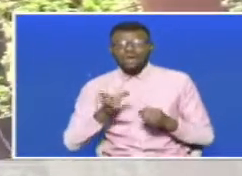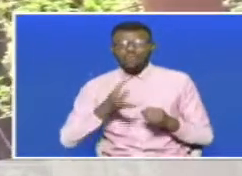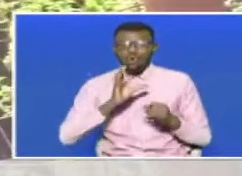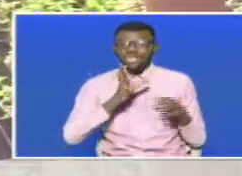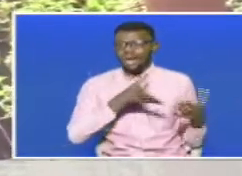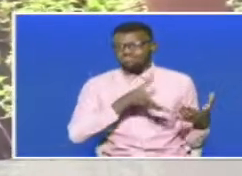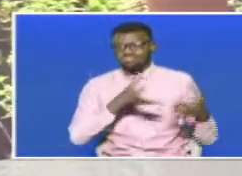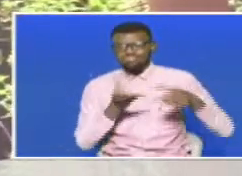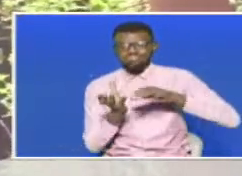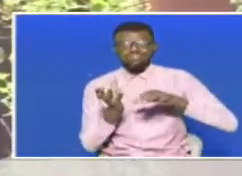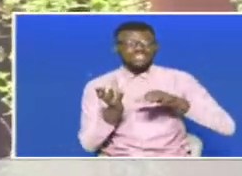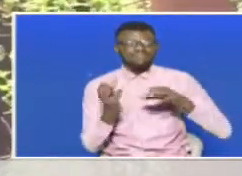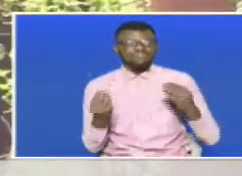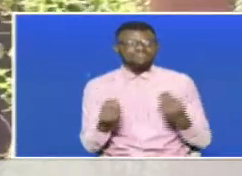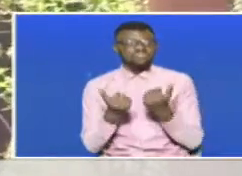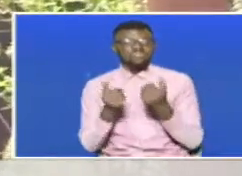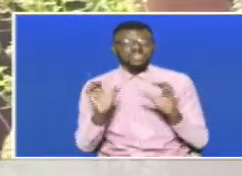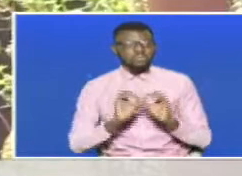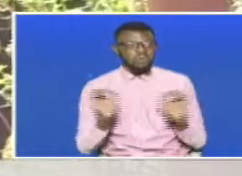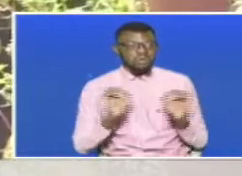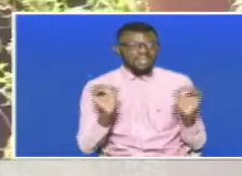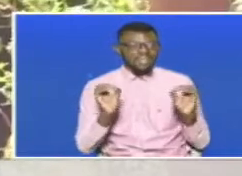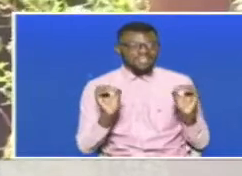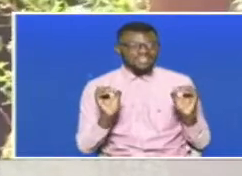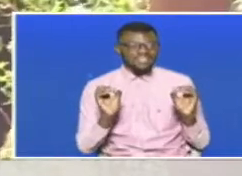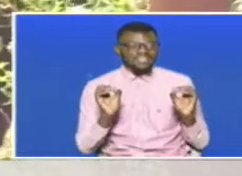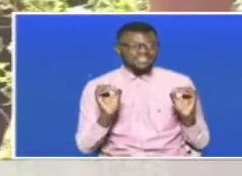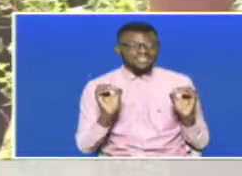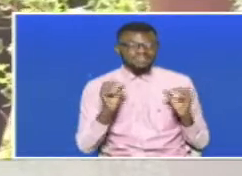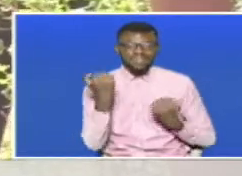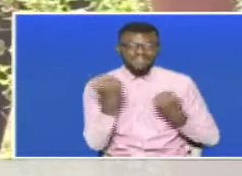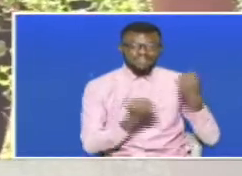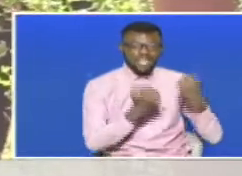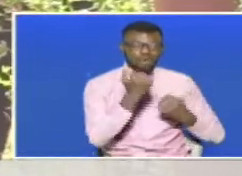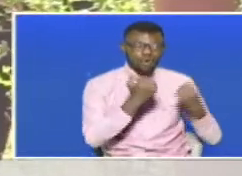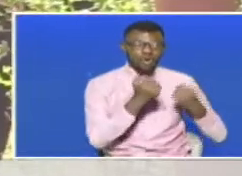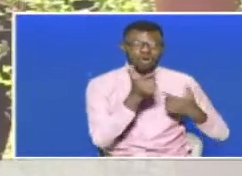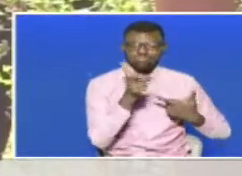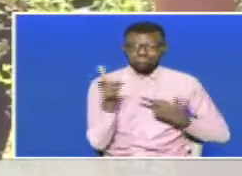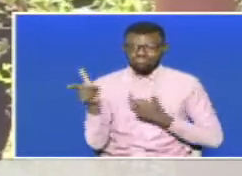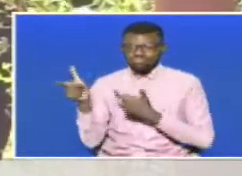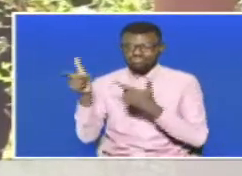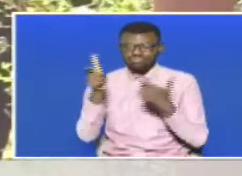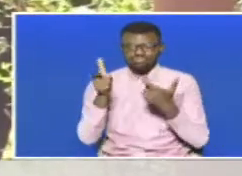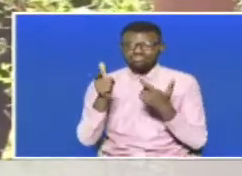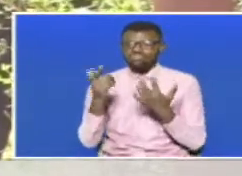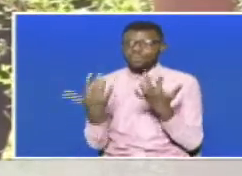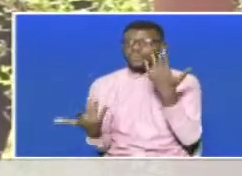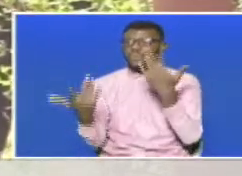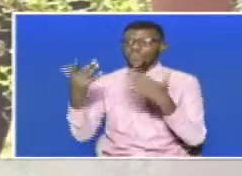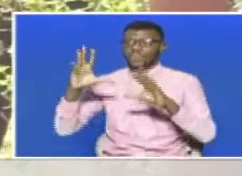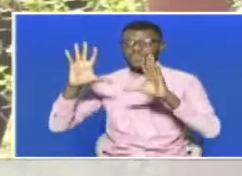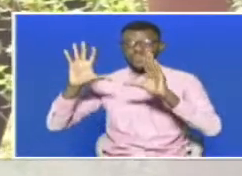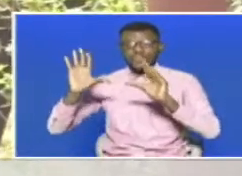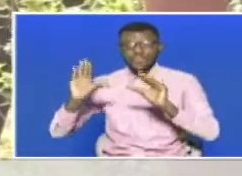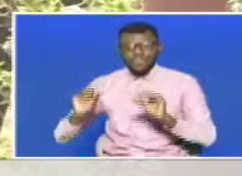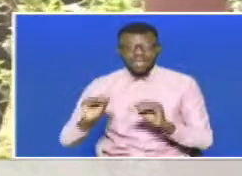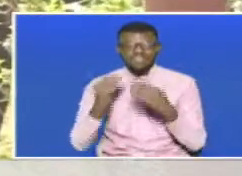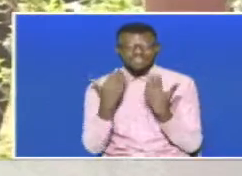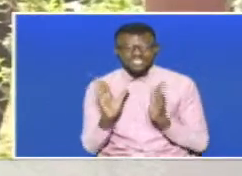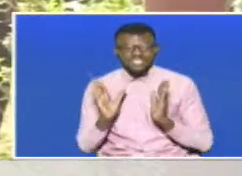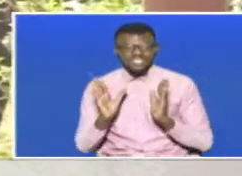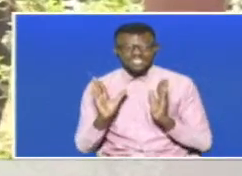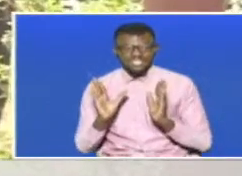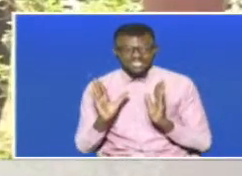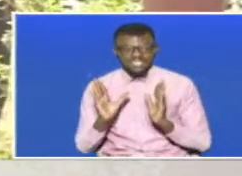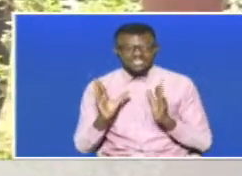Gari ya maji ikakuja. Hiyo gari ndio ilipoesa hiyo moto yote. Kwa sababu wale